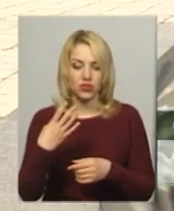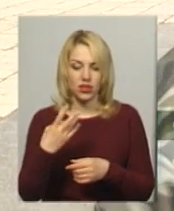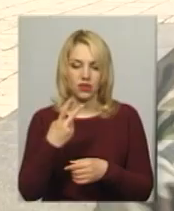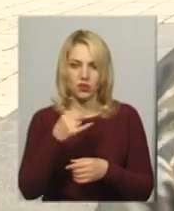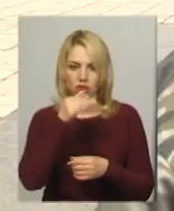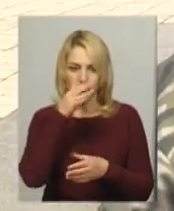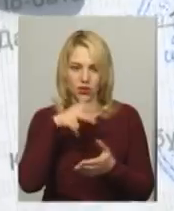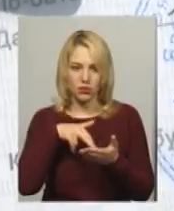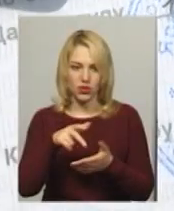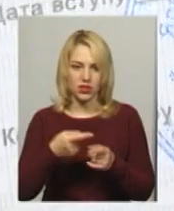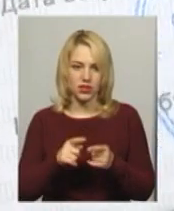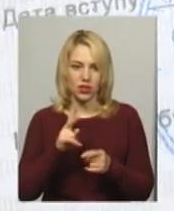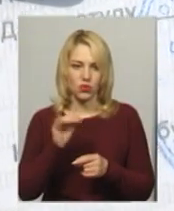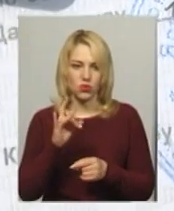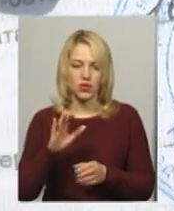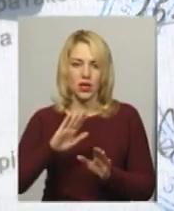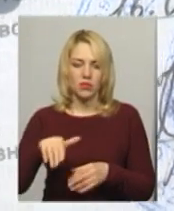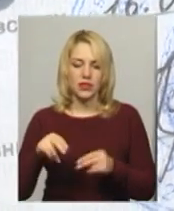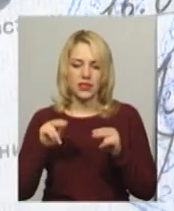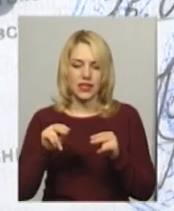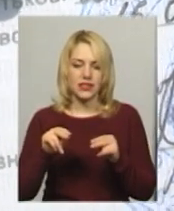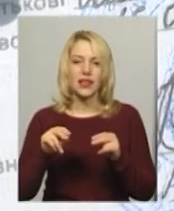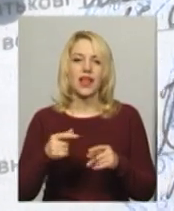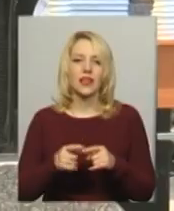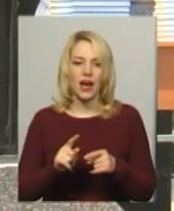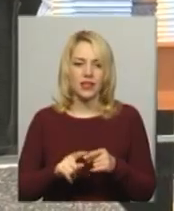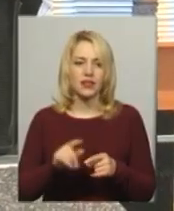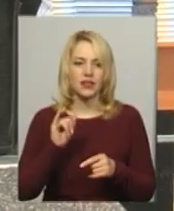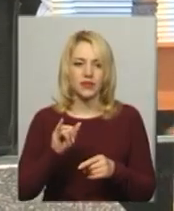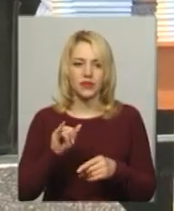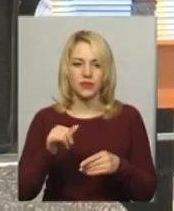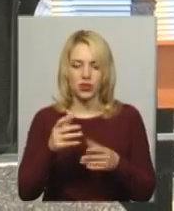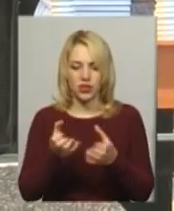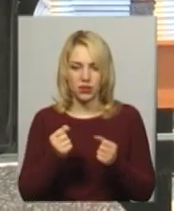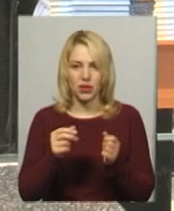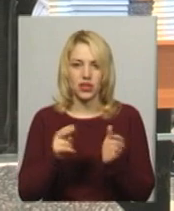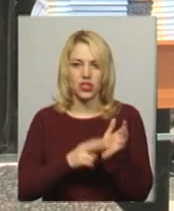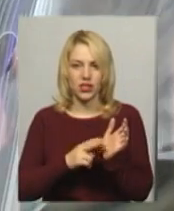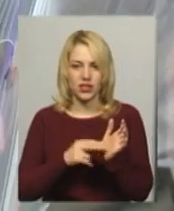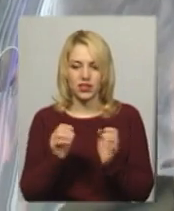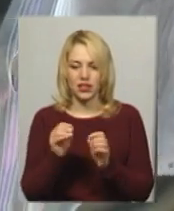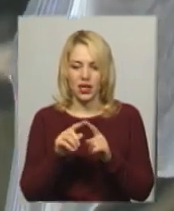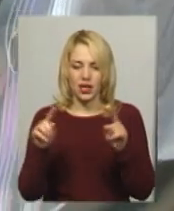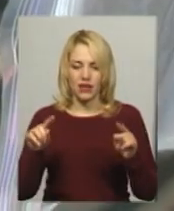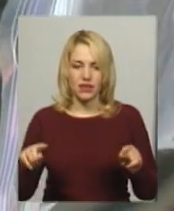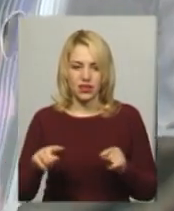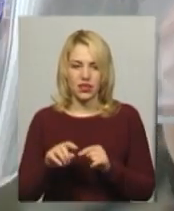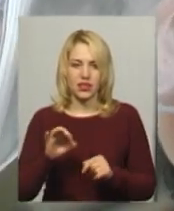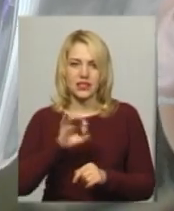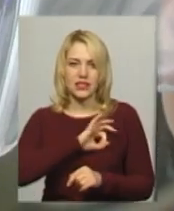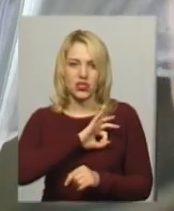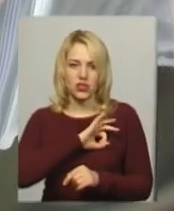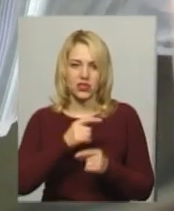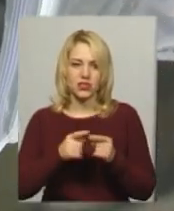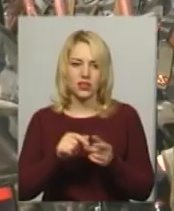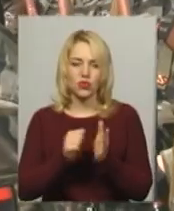не змогли пройти цей курс. Після складання присяги юнаки та дівчата отримують членські квитки та значки. Це, можна сказати, як